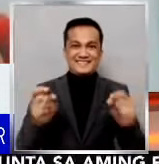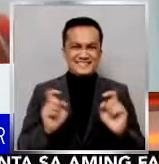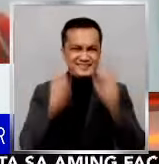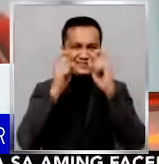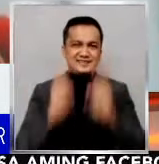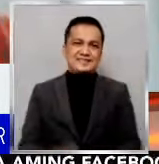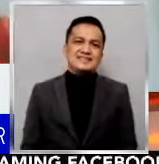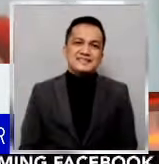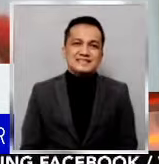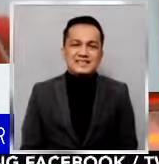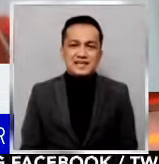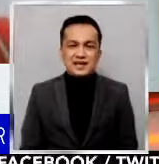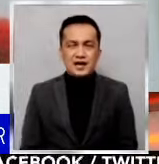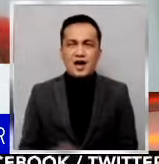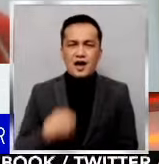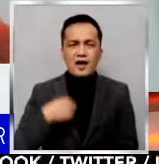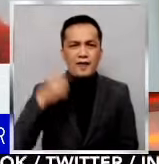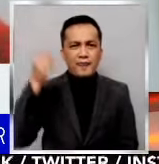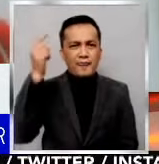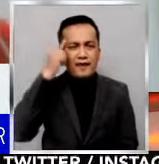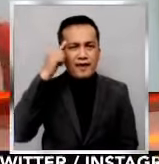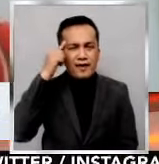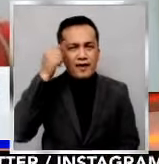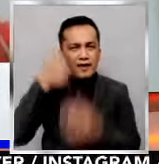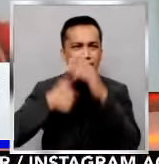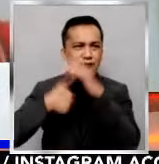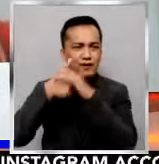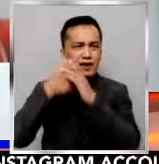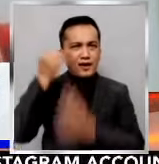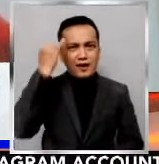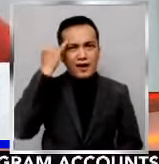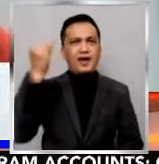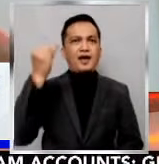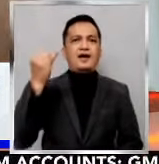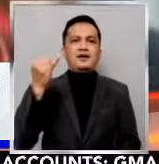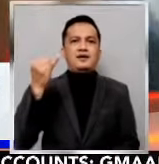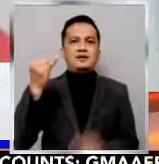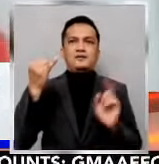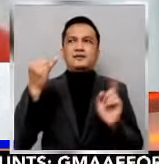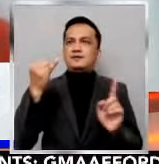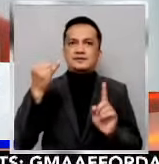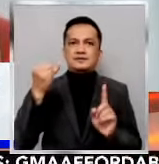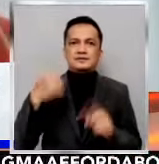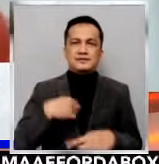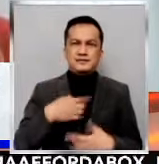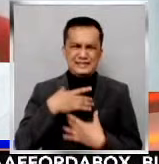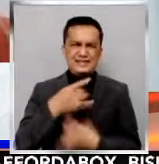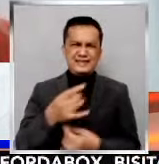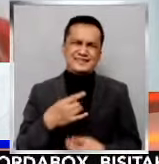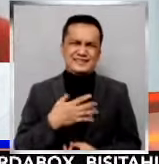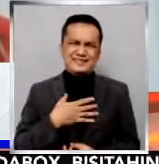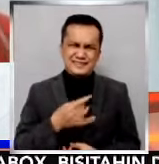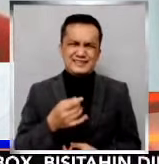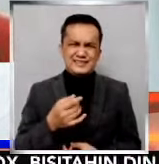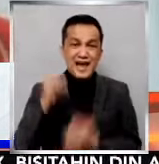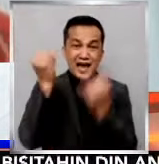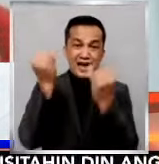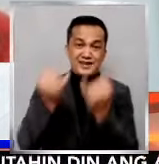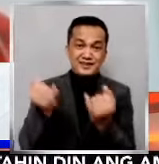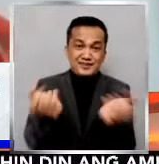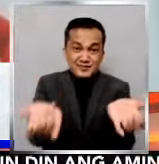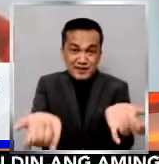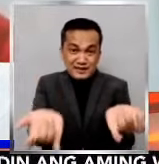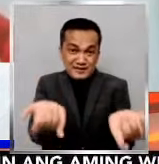pa ako ng idea na since mahilig kasi ako kay idol ko si Spider-Man, then